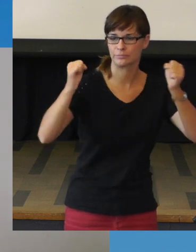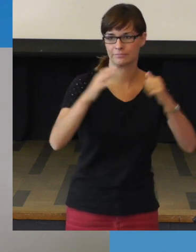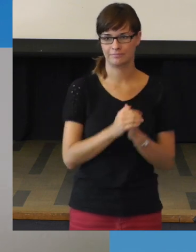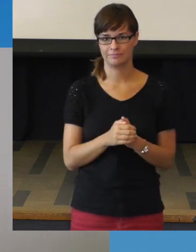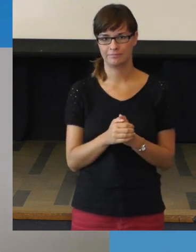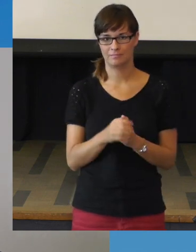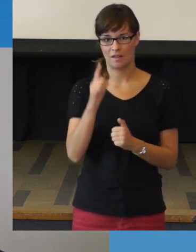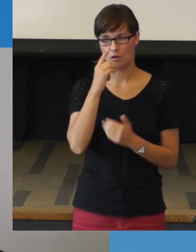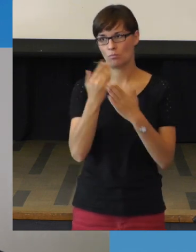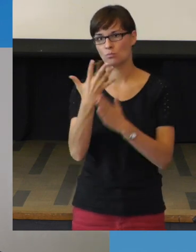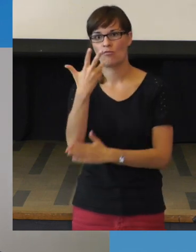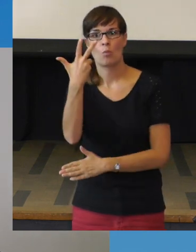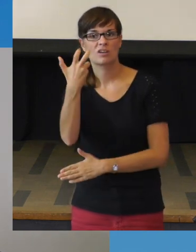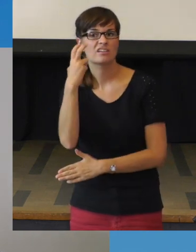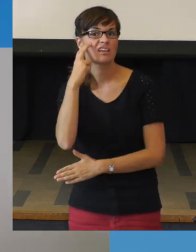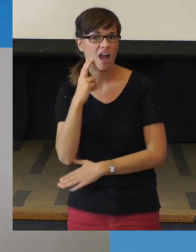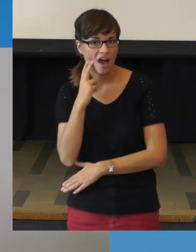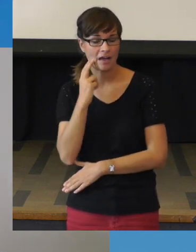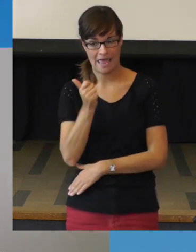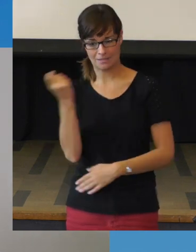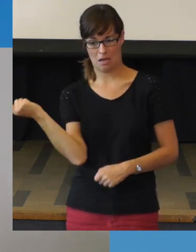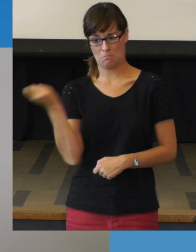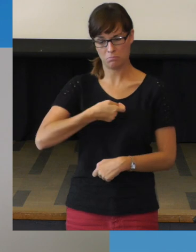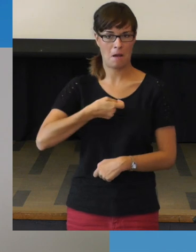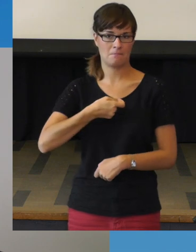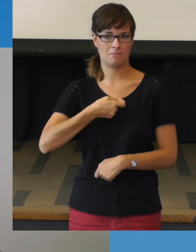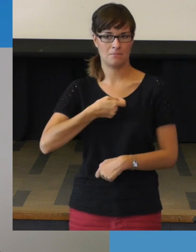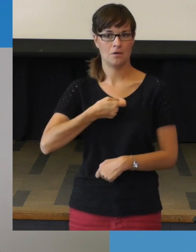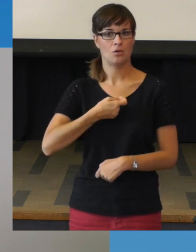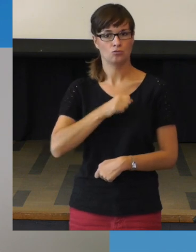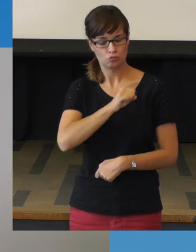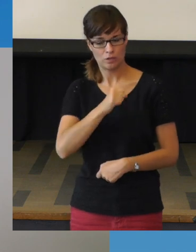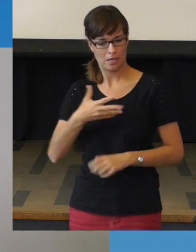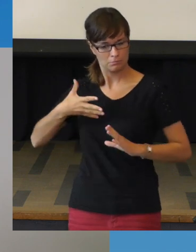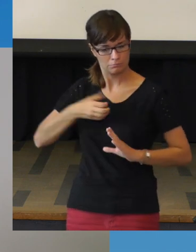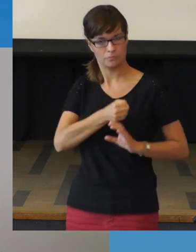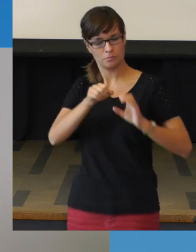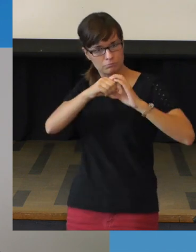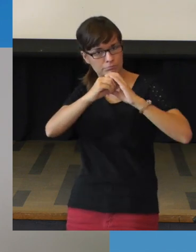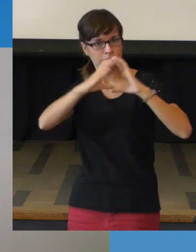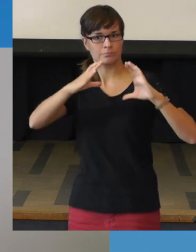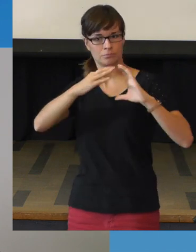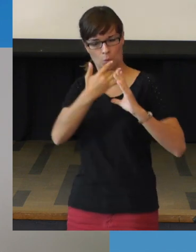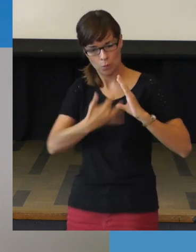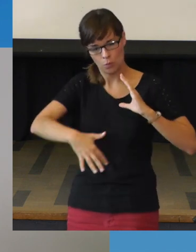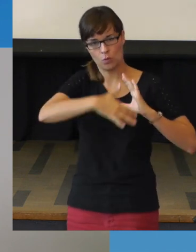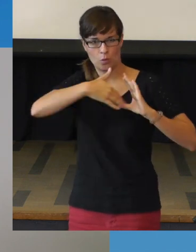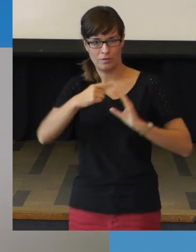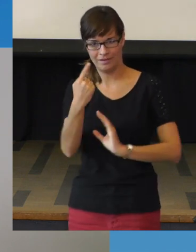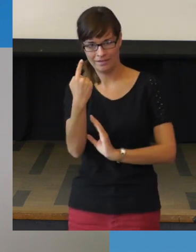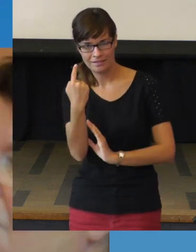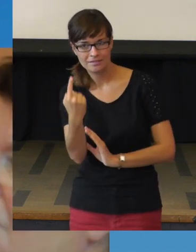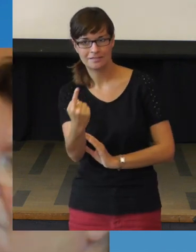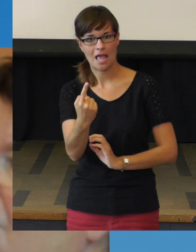der den ersten Infarkt hat und frühzeitig revaskularisiert wurde, ist vielleicht nicht jetzt der Kandidat, der eine normale Pumpfunktion hinterher